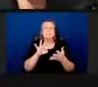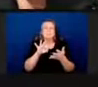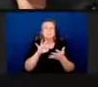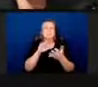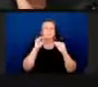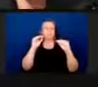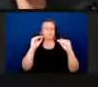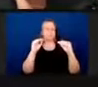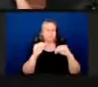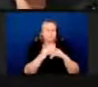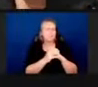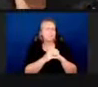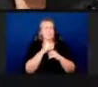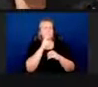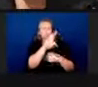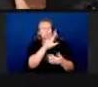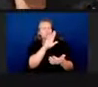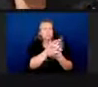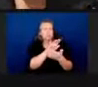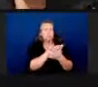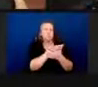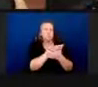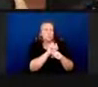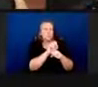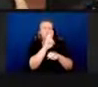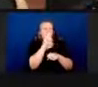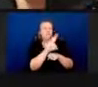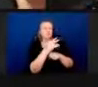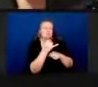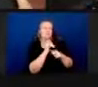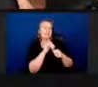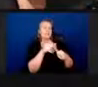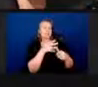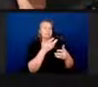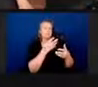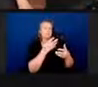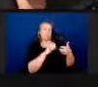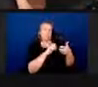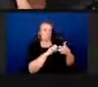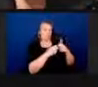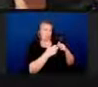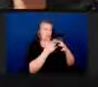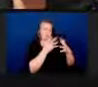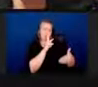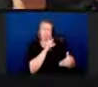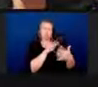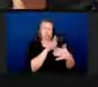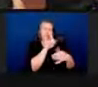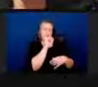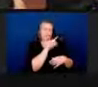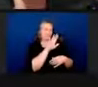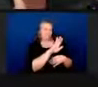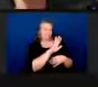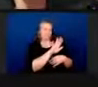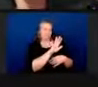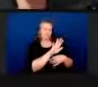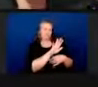للمتع للأساتذة، وإن في حفل التخرج الأول أنا كنت أتحدث